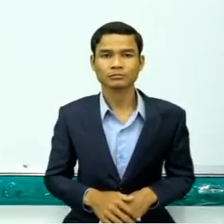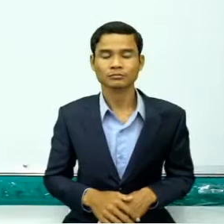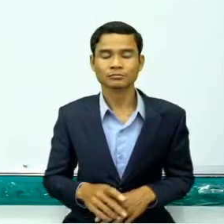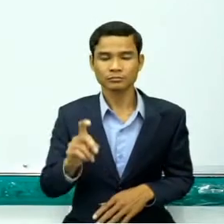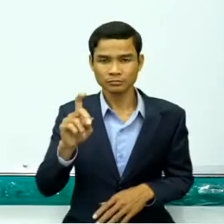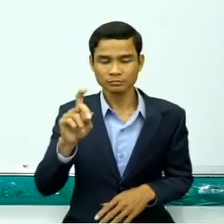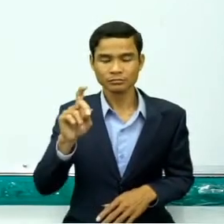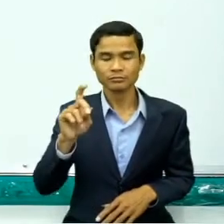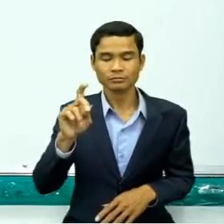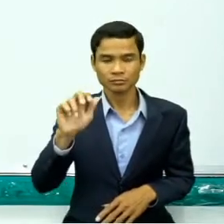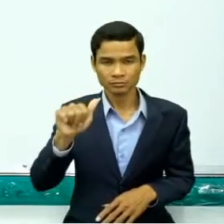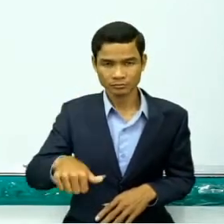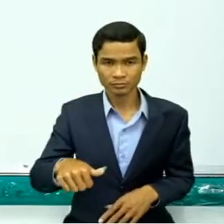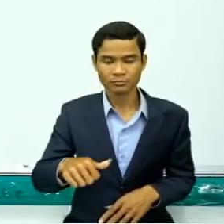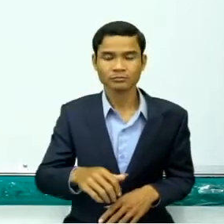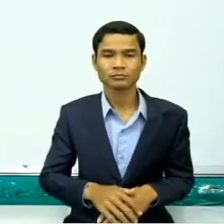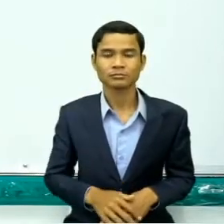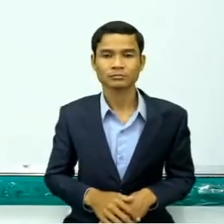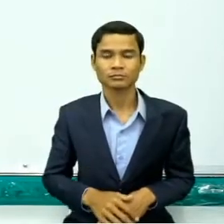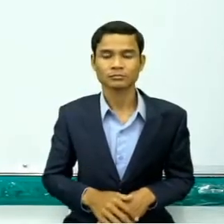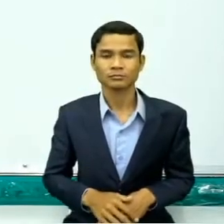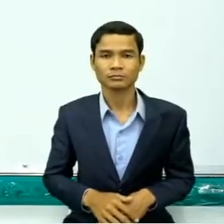nhớ